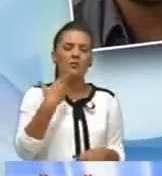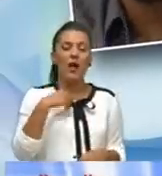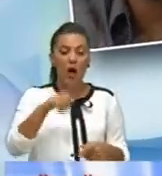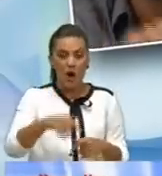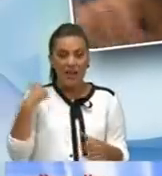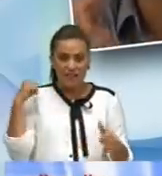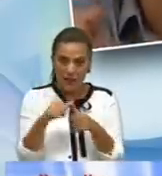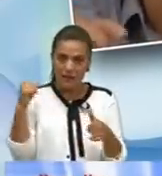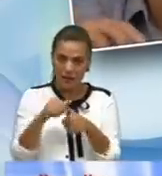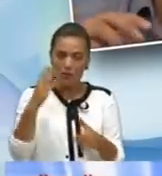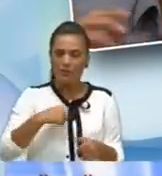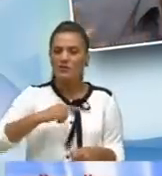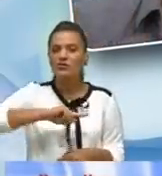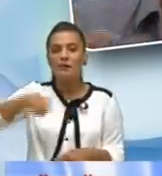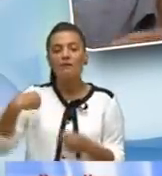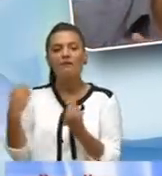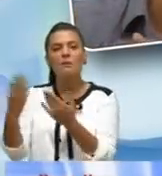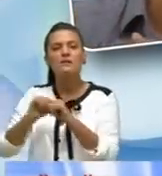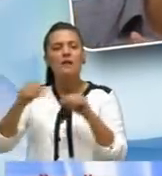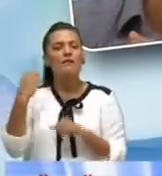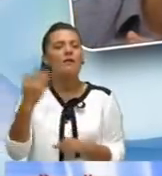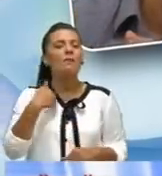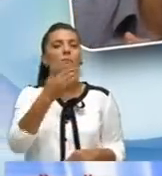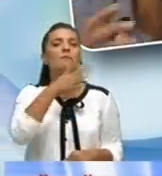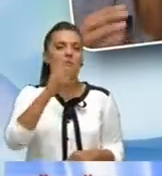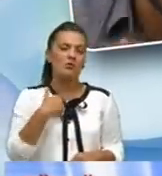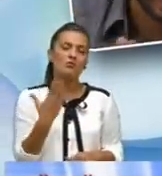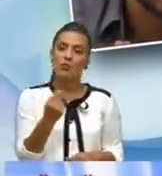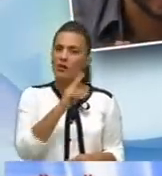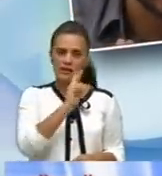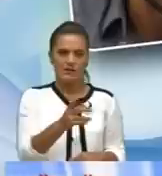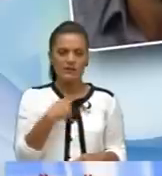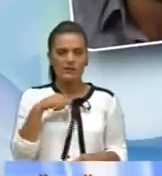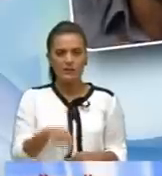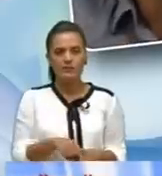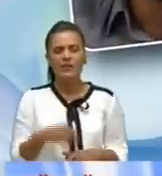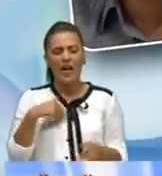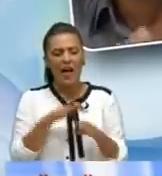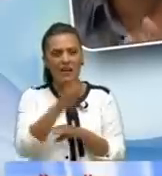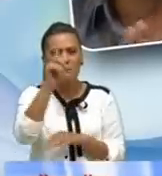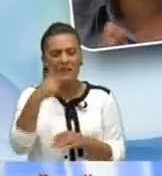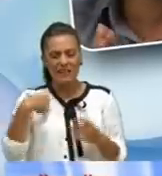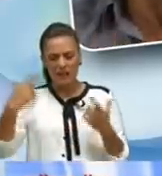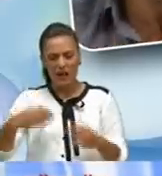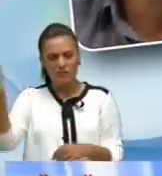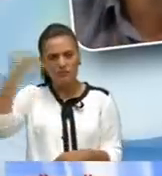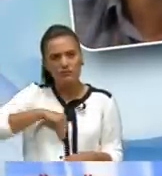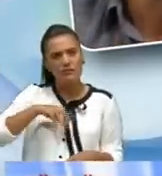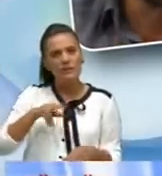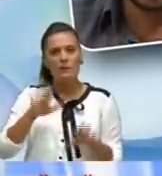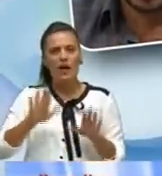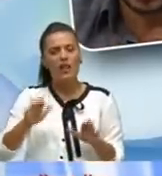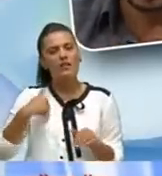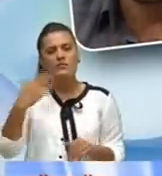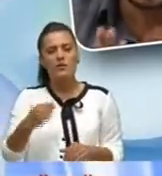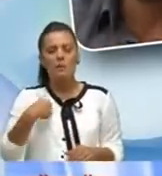geldiği anda çevremize verdiğimiz zararın da farkına varmıyoruz ne yazık ki. Ne yazık ki onun da farkına varmıyoruz. Hayatımızın bir kalıbına dönüşüyor. Bir kalıbına